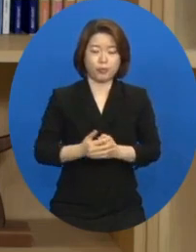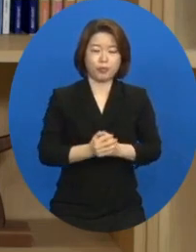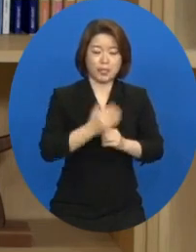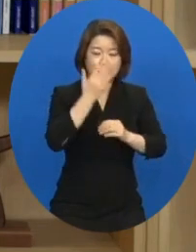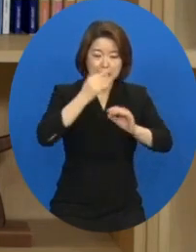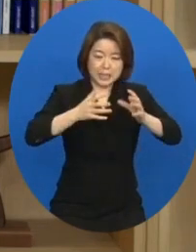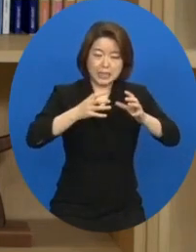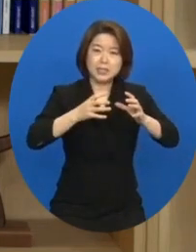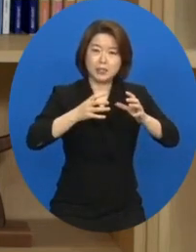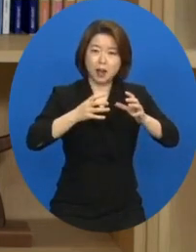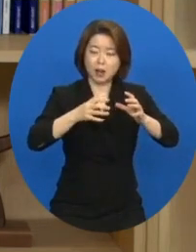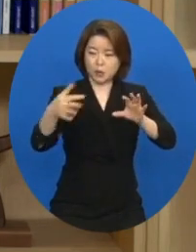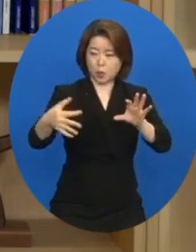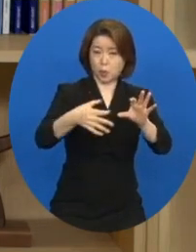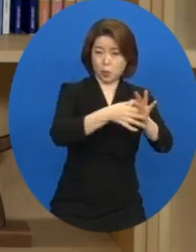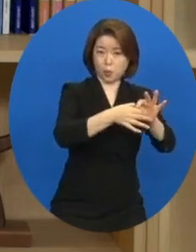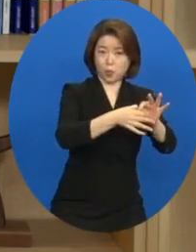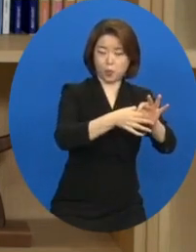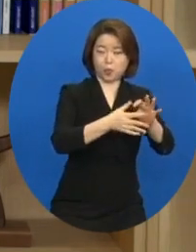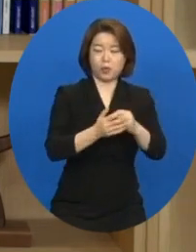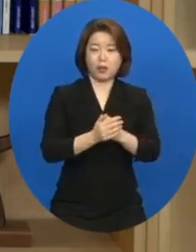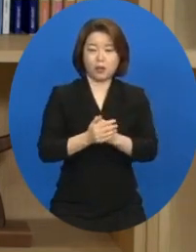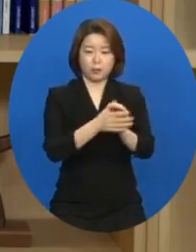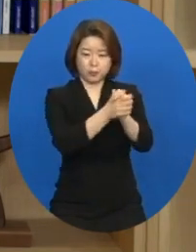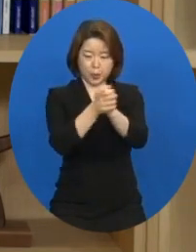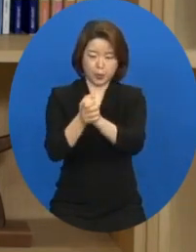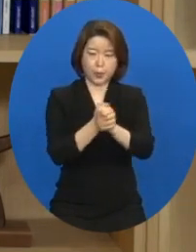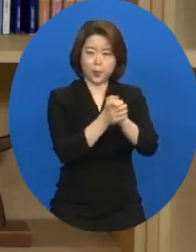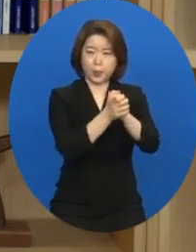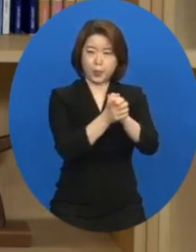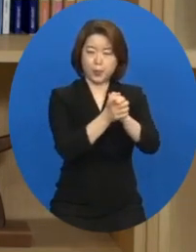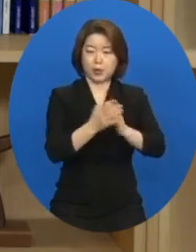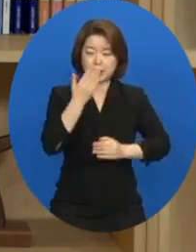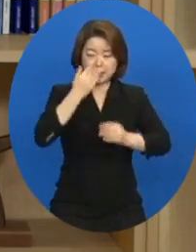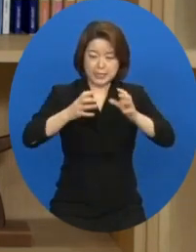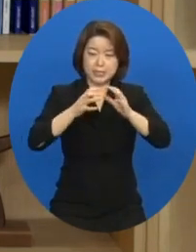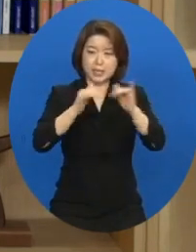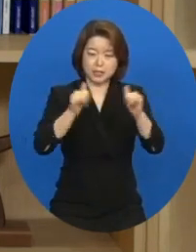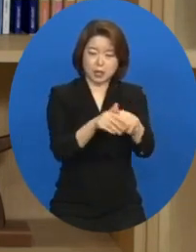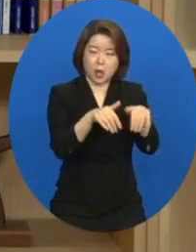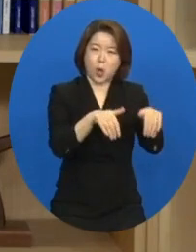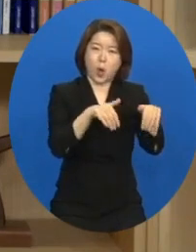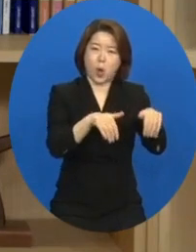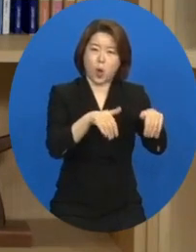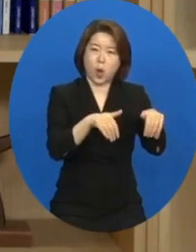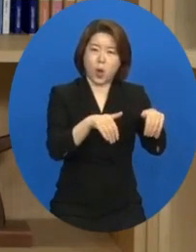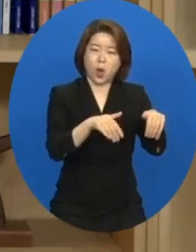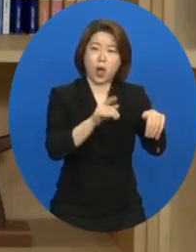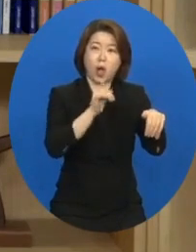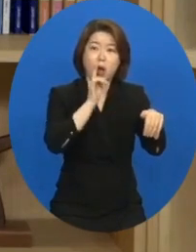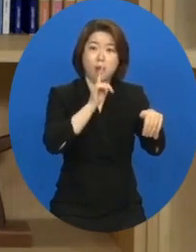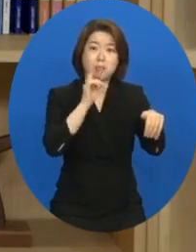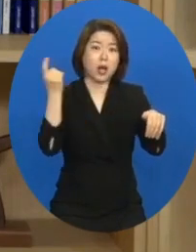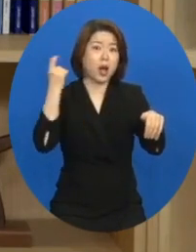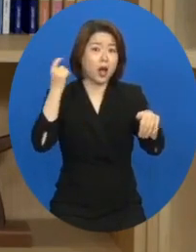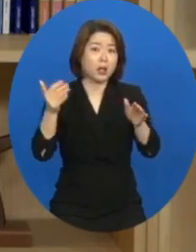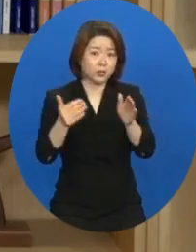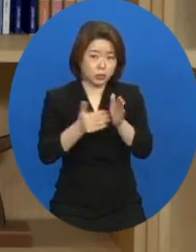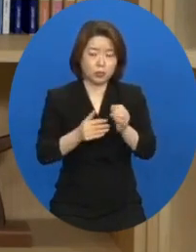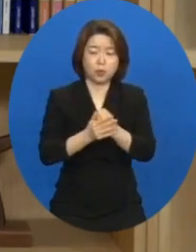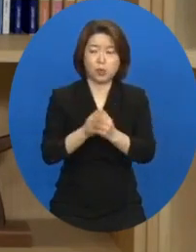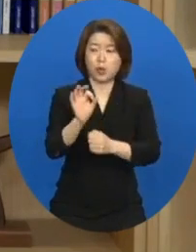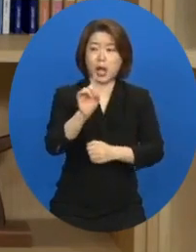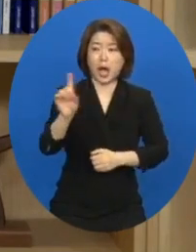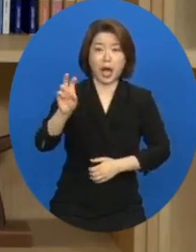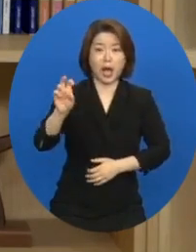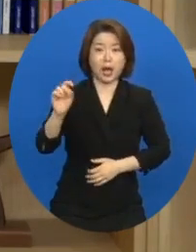되었다 이스라엘 거 화할 화 친하고 이스라엘 백성들의 종이 되었다는 소식을 듣고 아무리